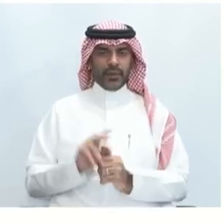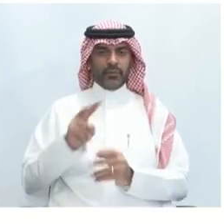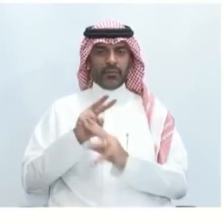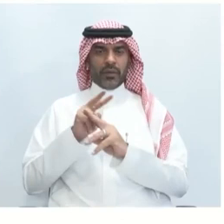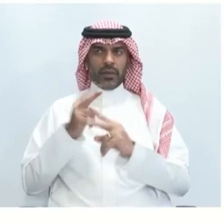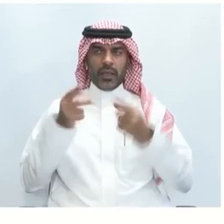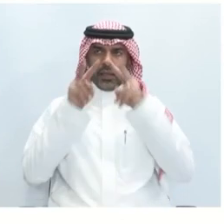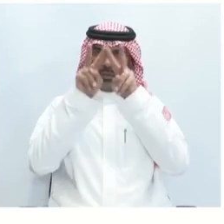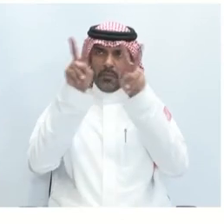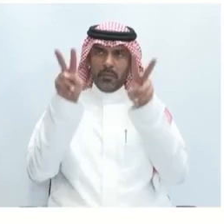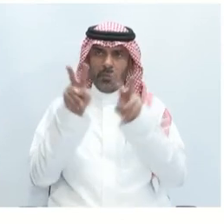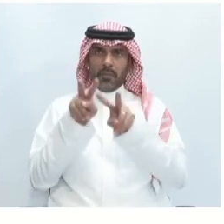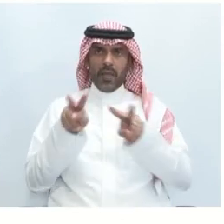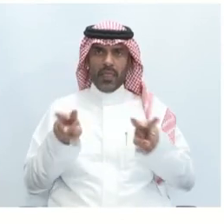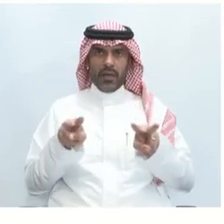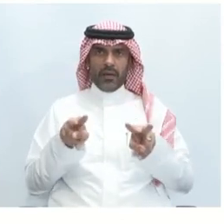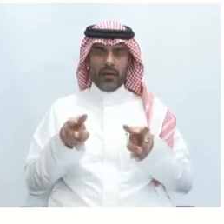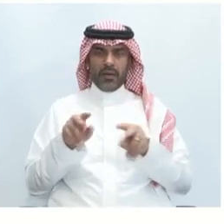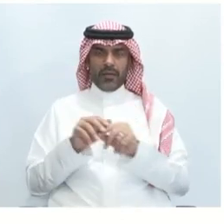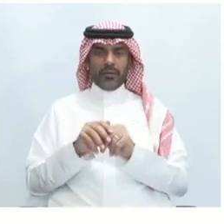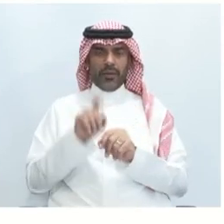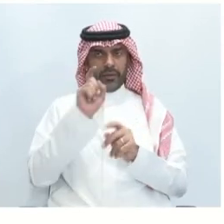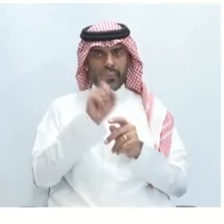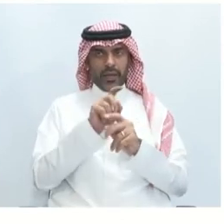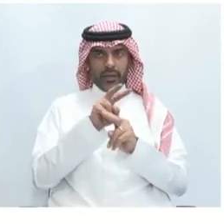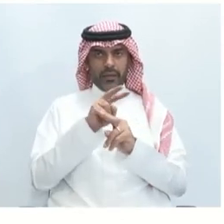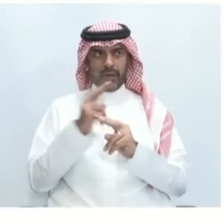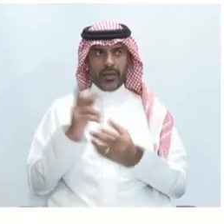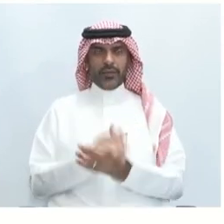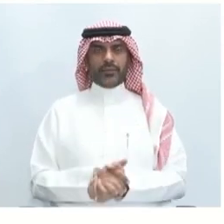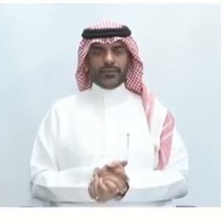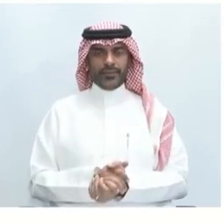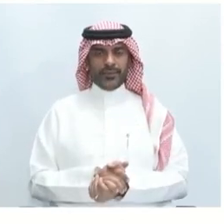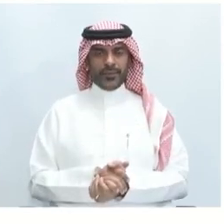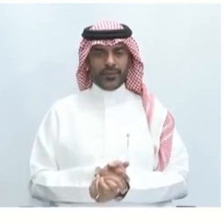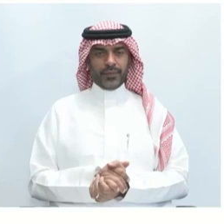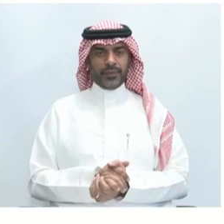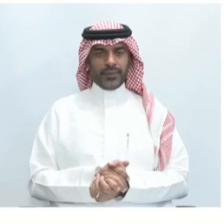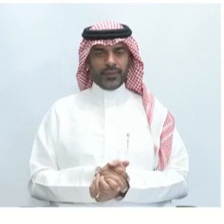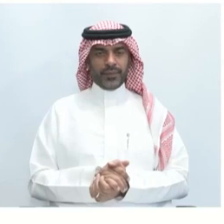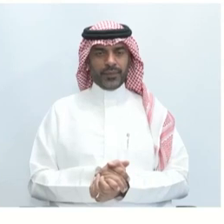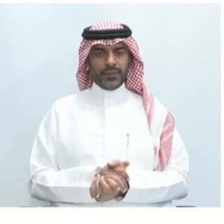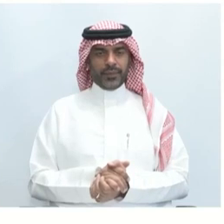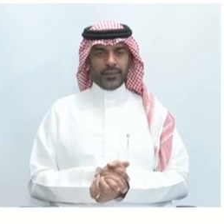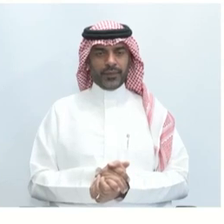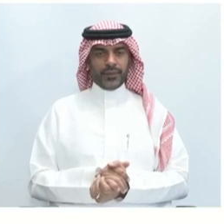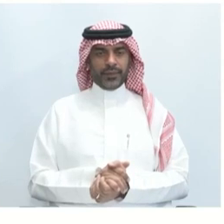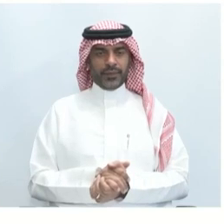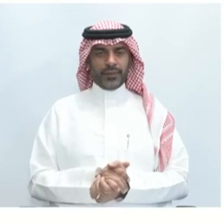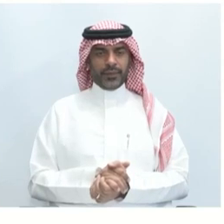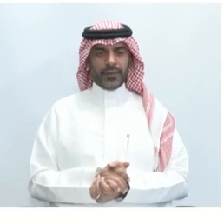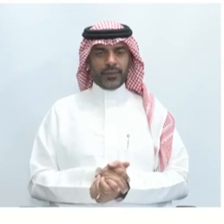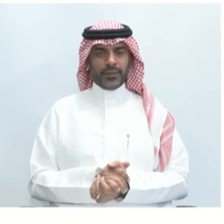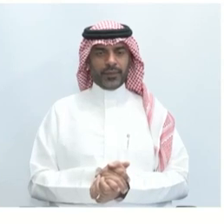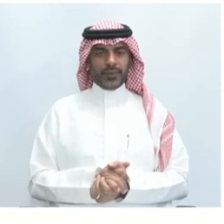المظهر عندما نريد تغيير المظهر الخاص بالروبوت نقوم بالضغط على هذا الاداه هنا لدينا الشخص او صوره الشخص